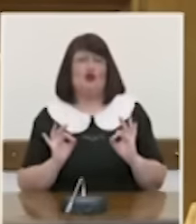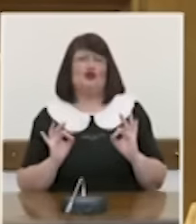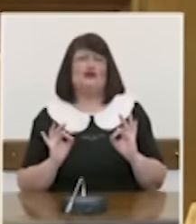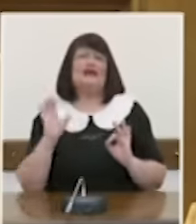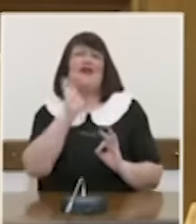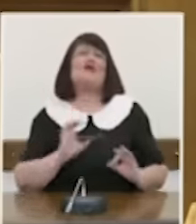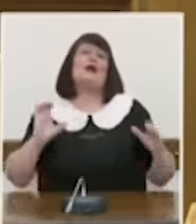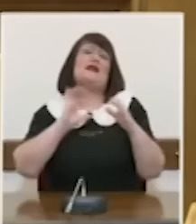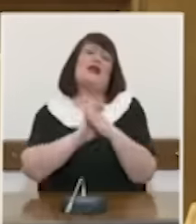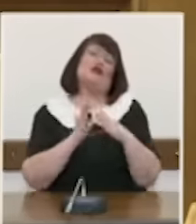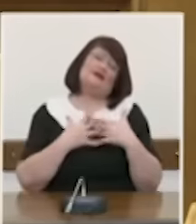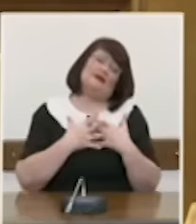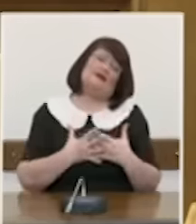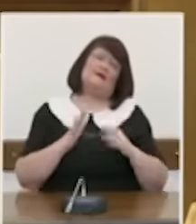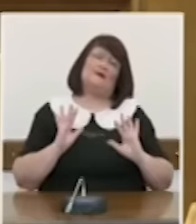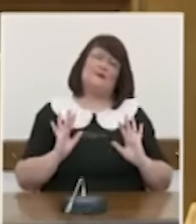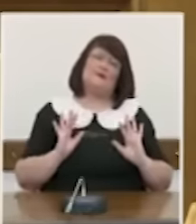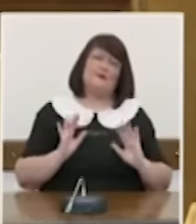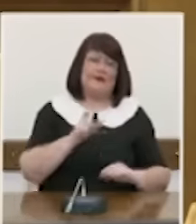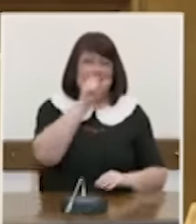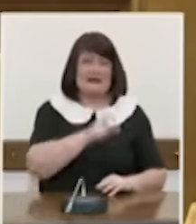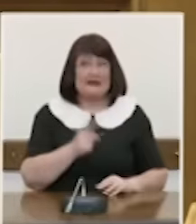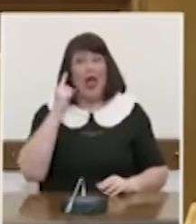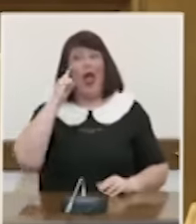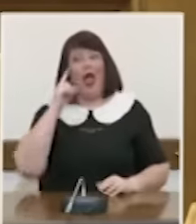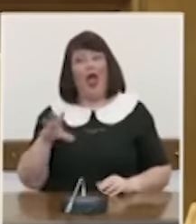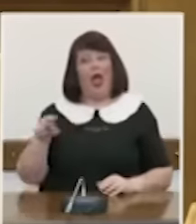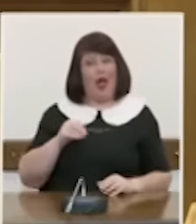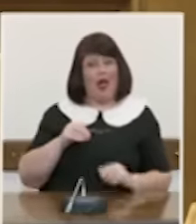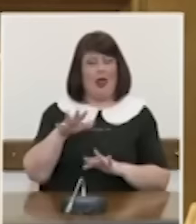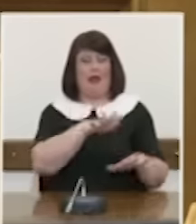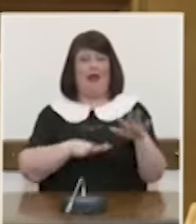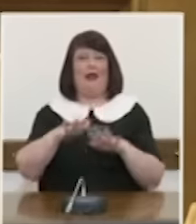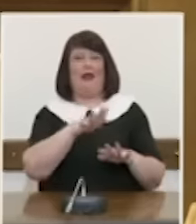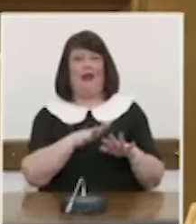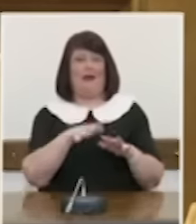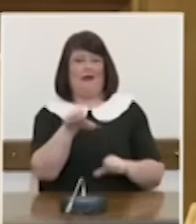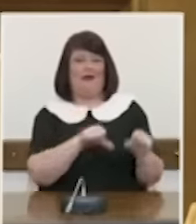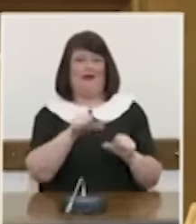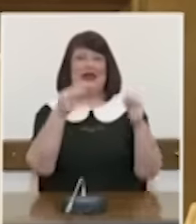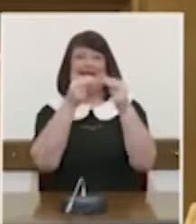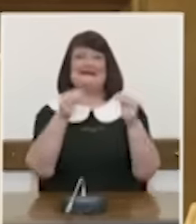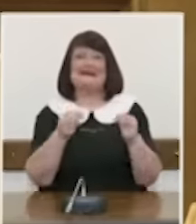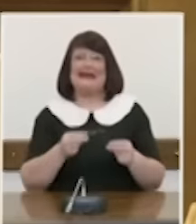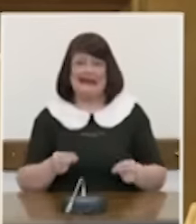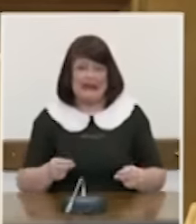Ένωσης. Και παίρνετε βέβαια εσείς την μπάσα και μαγειρεύετε τα στοιχεία, παίρνοντας σε σημείο